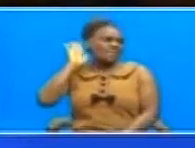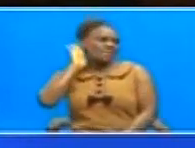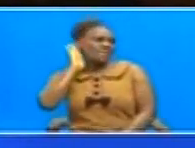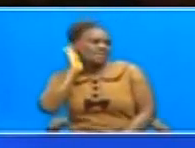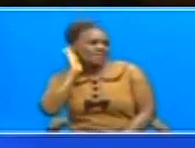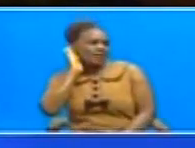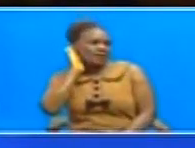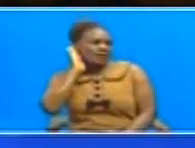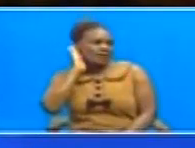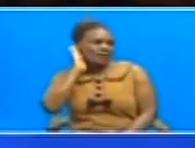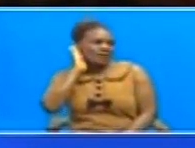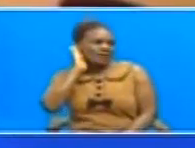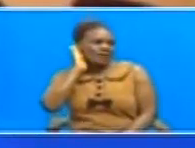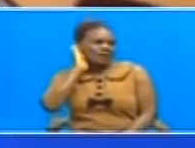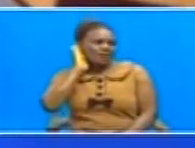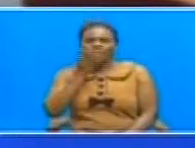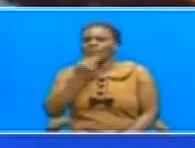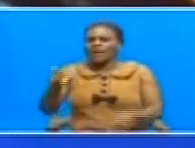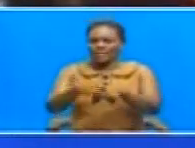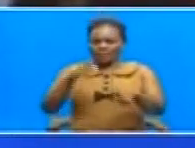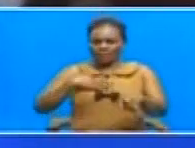mwanangu amevua nguo.